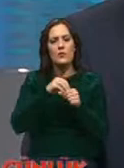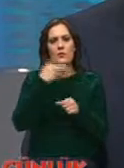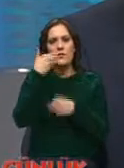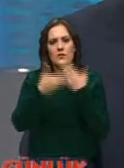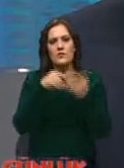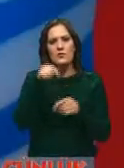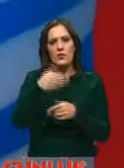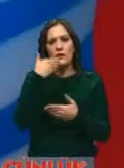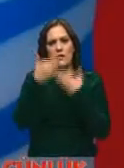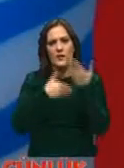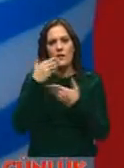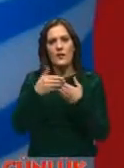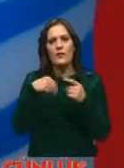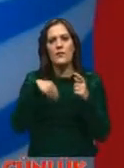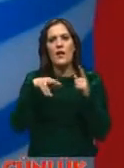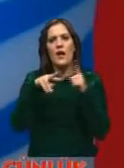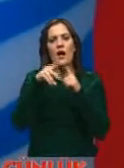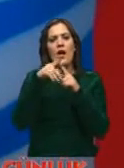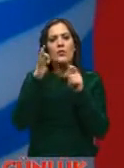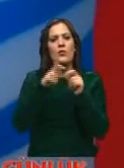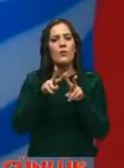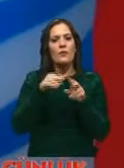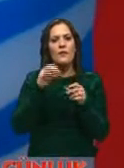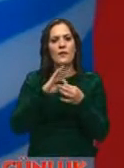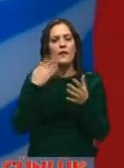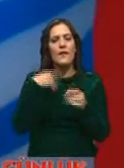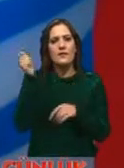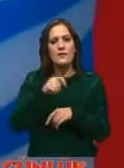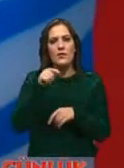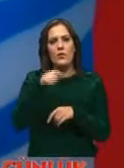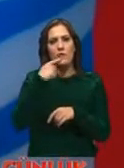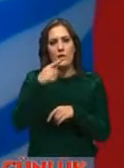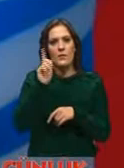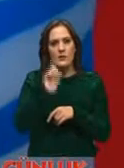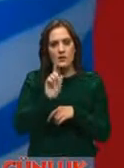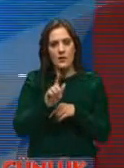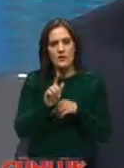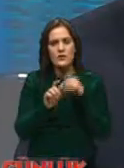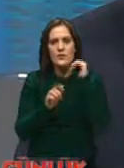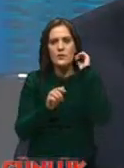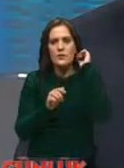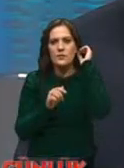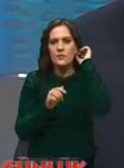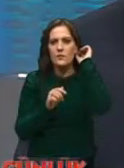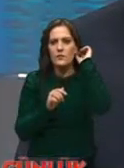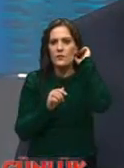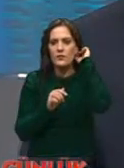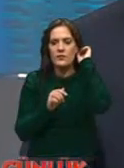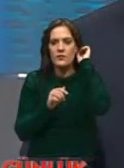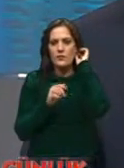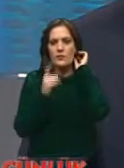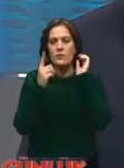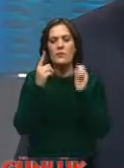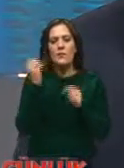bahsediyoruz? Şöyle anlatayım, Atom neler sağlıyor aslında, o zaman öyle ona dememiz gerekecek. Bir kere hani